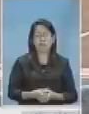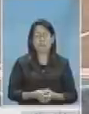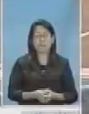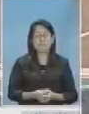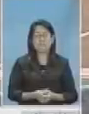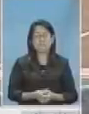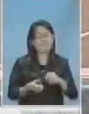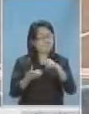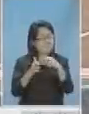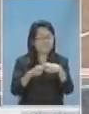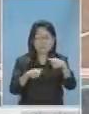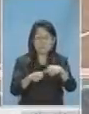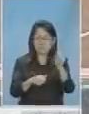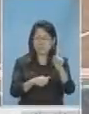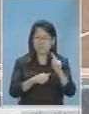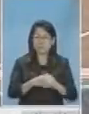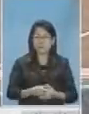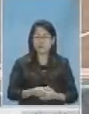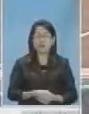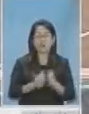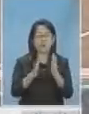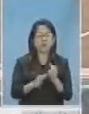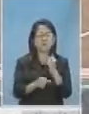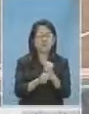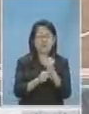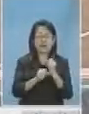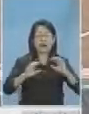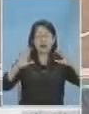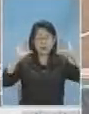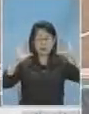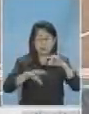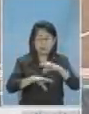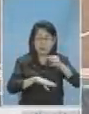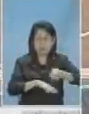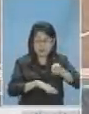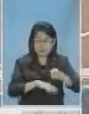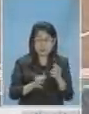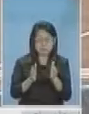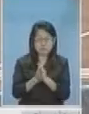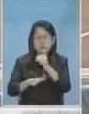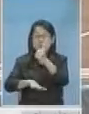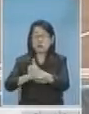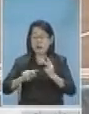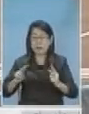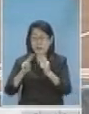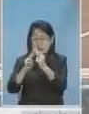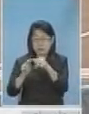ประเด็นก็คือว่าข้าราชการประจำและรัฐมนตรีของท่านเนี่ยเขาชื่นชมนโยบายรัฐบ